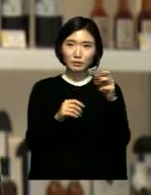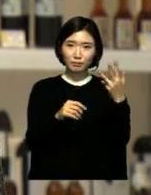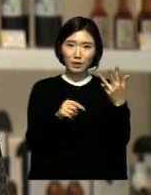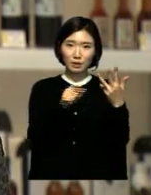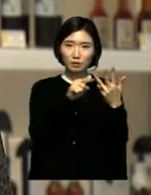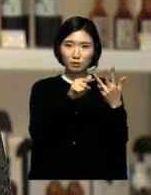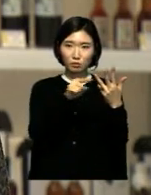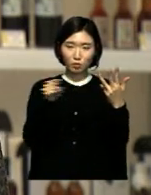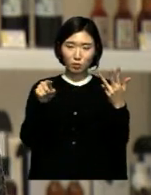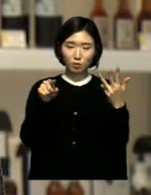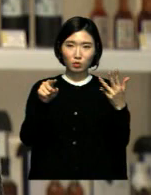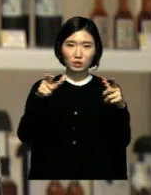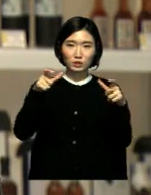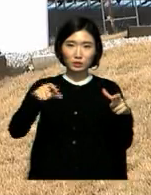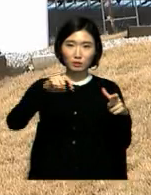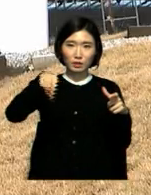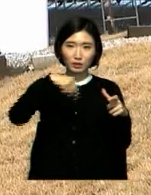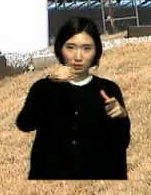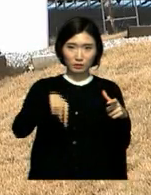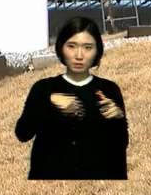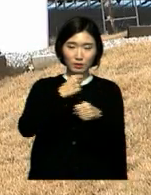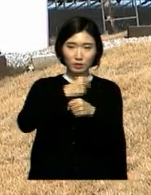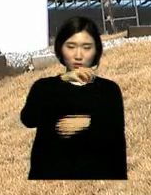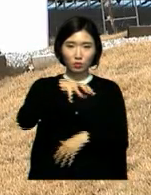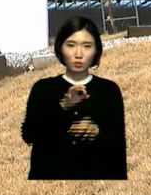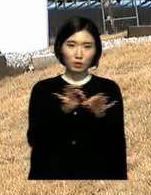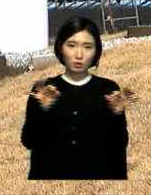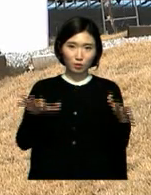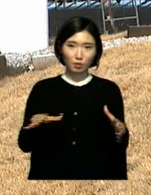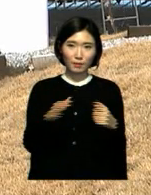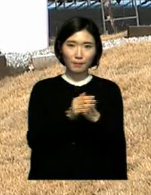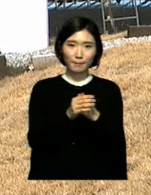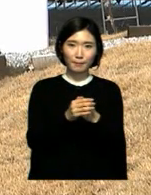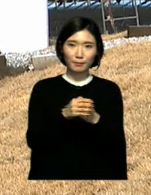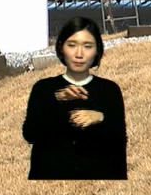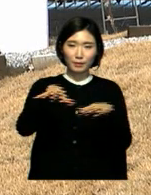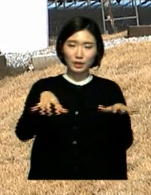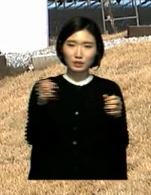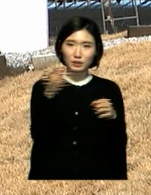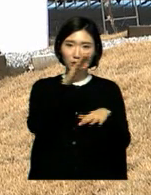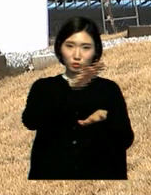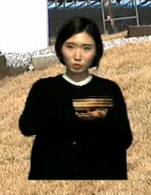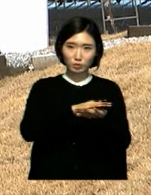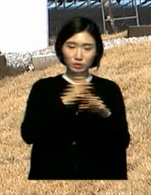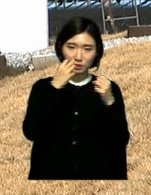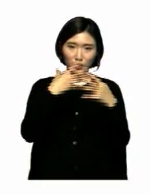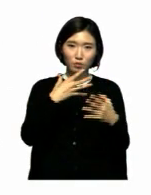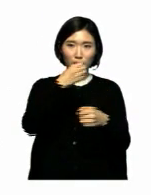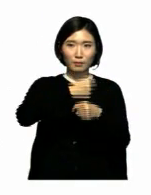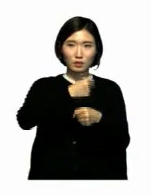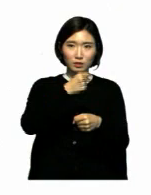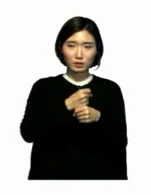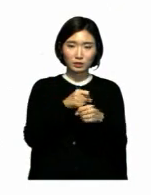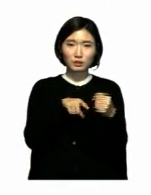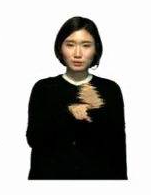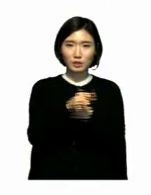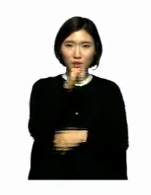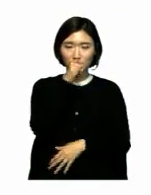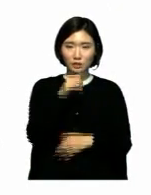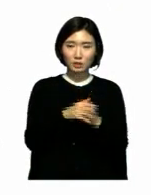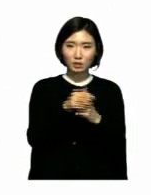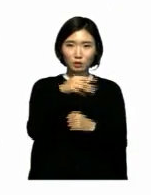생산되는 고품질 3으로서 오랫동안 마을에 방치된 건물을 새롭게 단장에 의미를 더한 로컬푸드